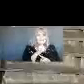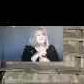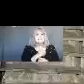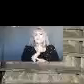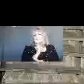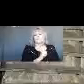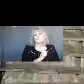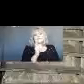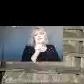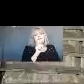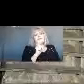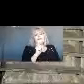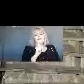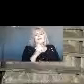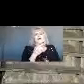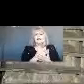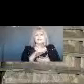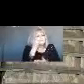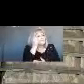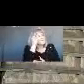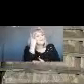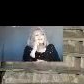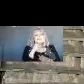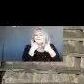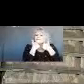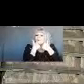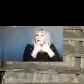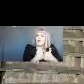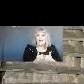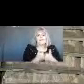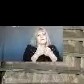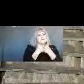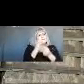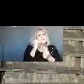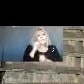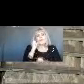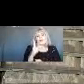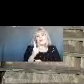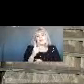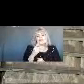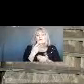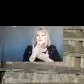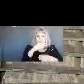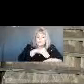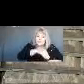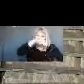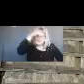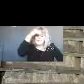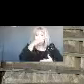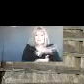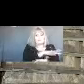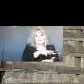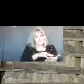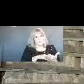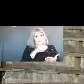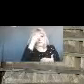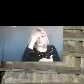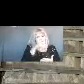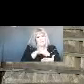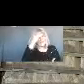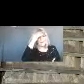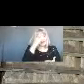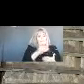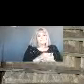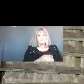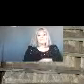ook self te vertel. Vul die spasies in, dis nie 'n begripstoets nie, ontspan as jy seker goed vergeet, dit is ook okay. So leer